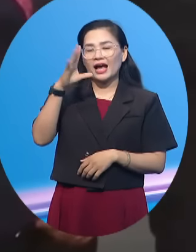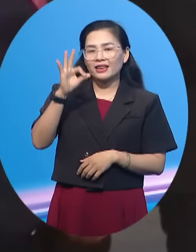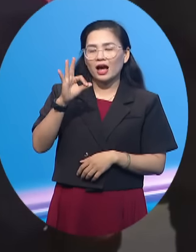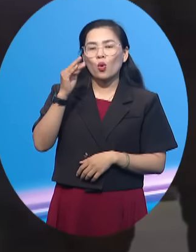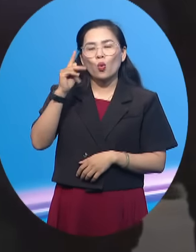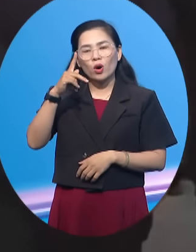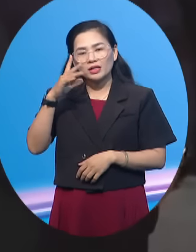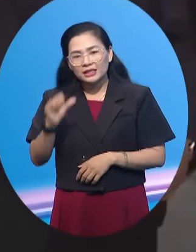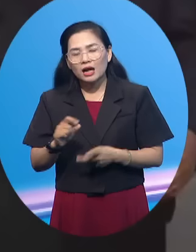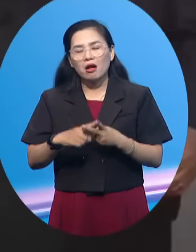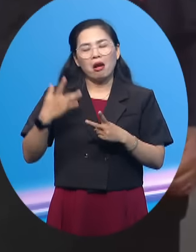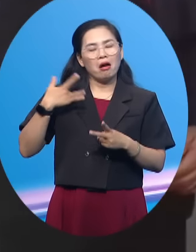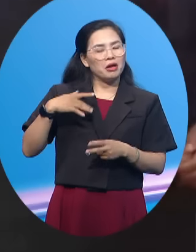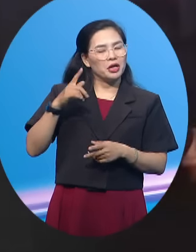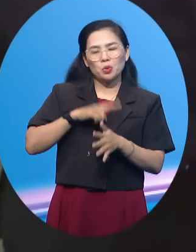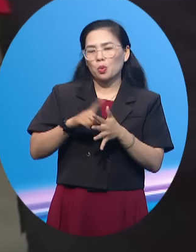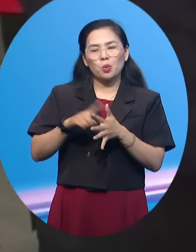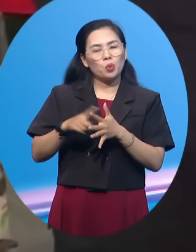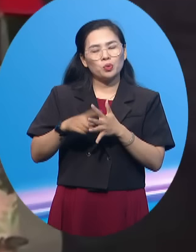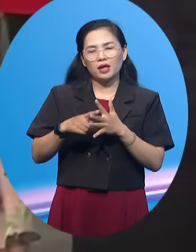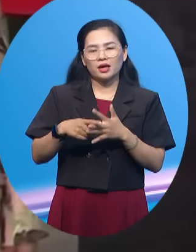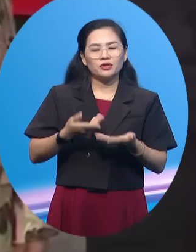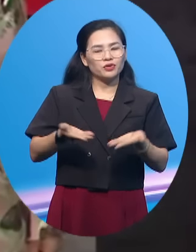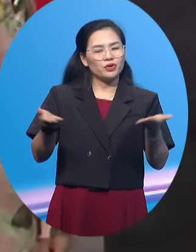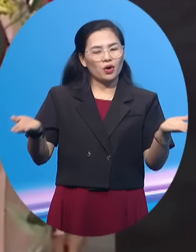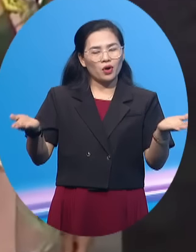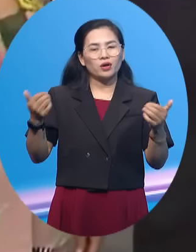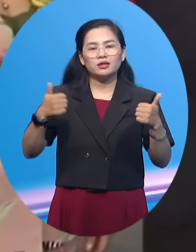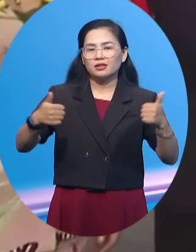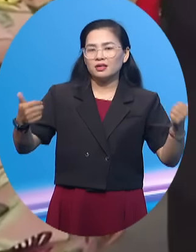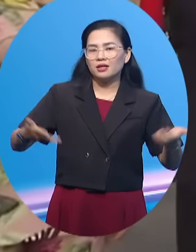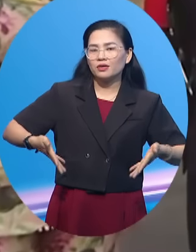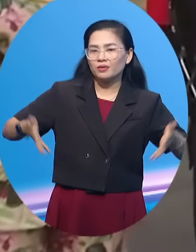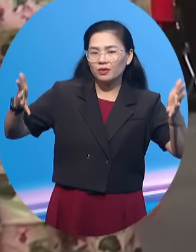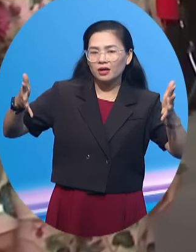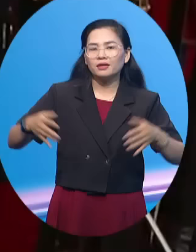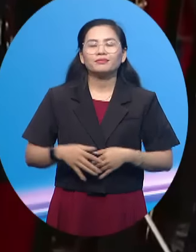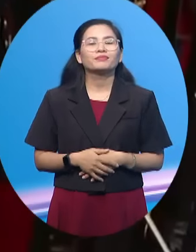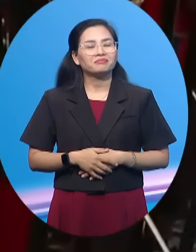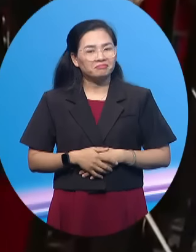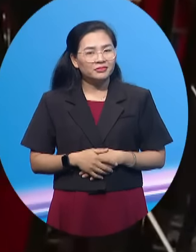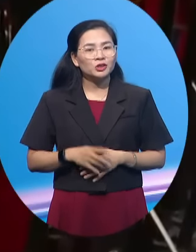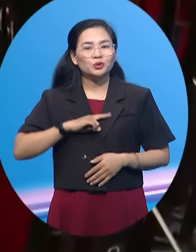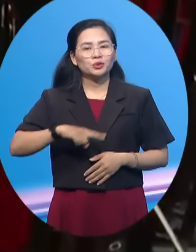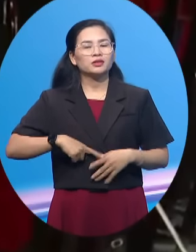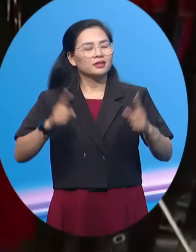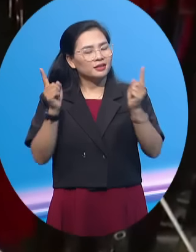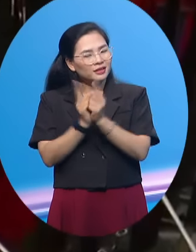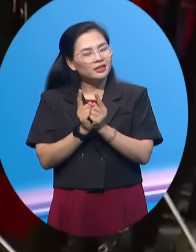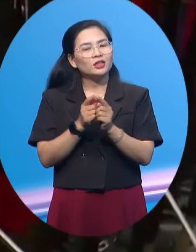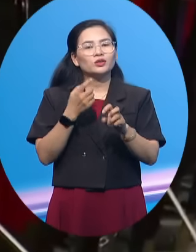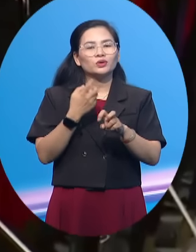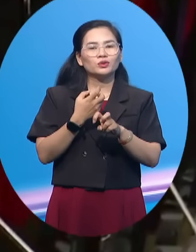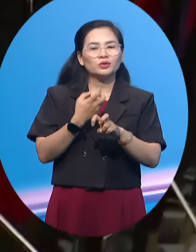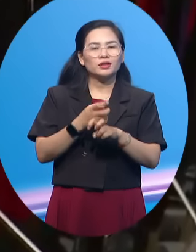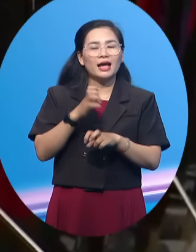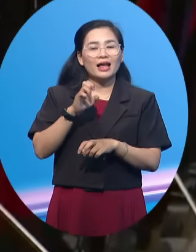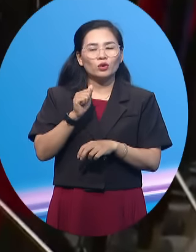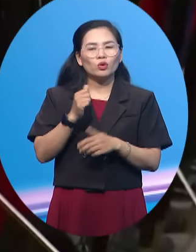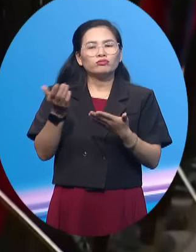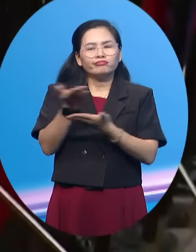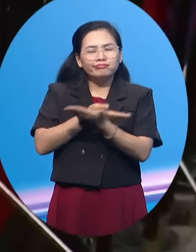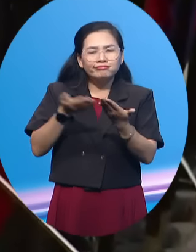tầng, mang đến lợi ích cụ thể cho nhân dân hai nước. Chủ tịch Trung Quốc cho biết ông sẽ hội đàm với Tổng thống Boluarte để trao đổi